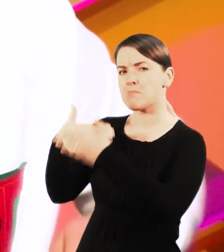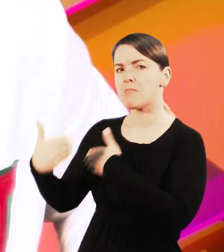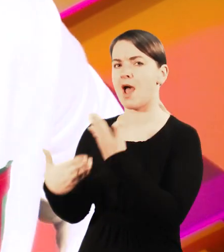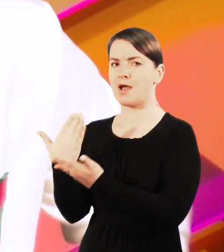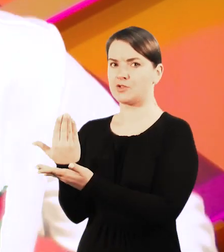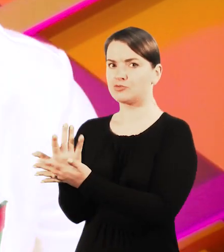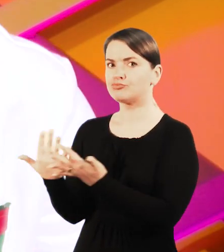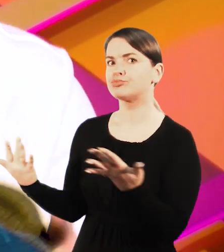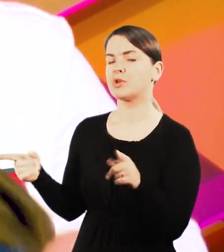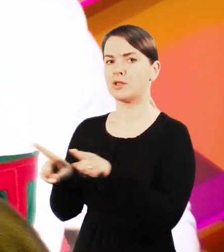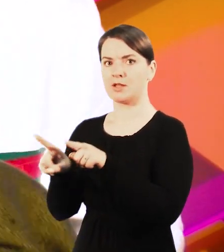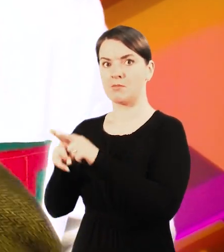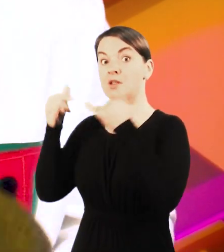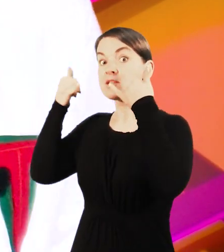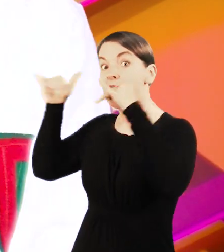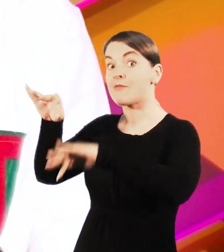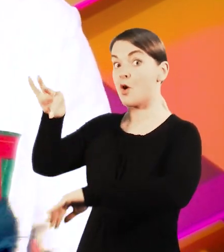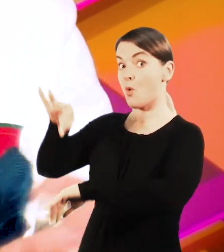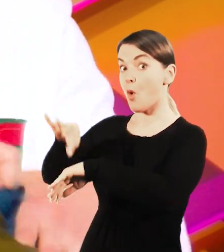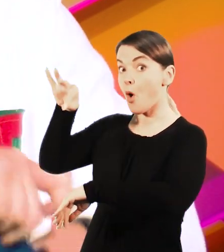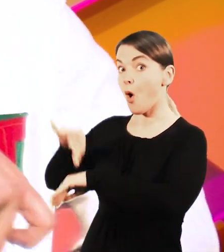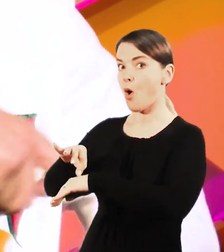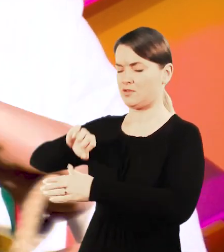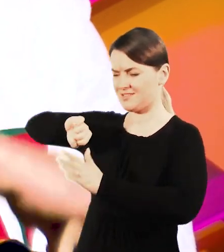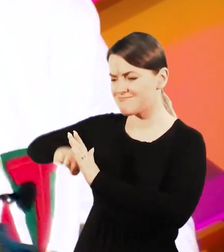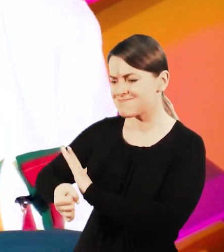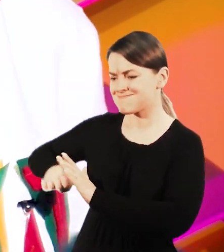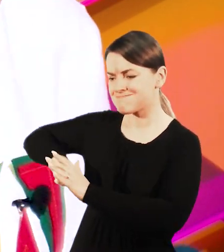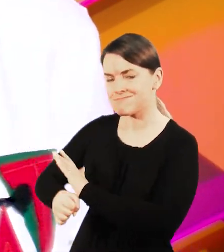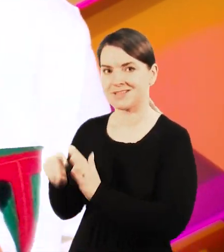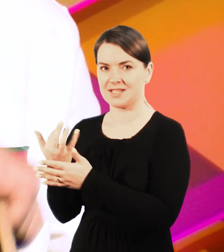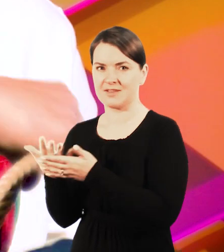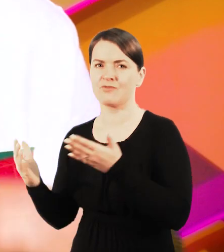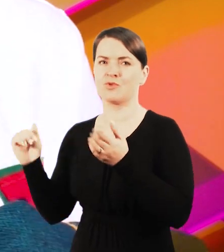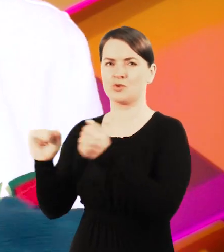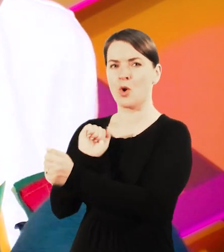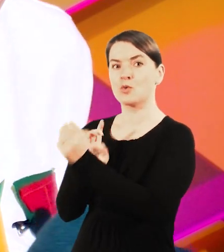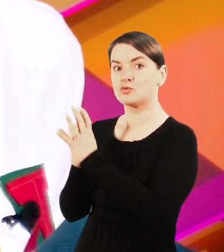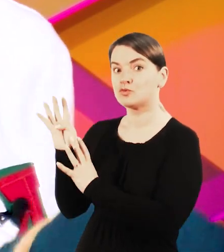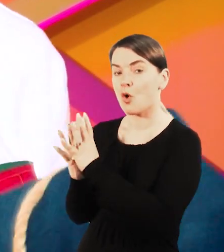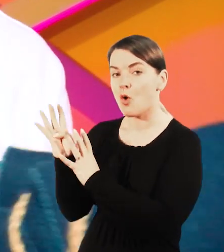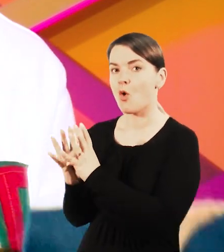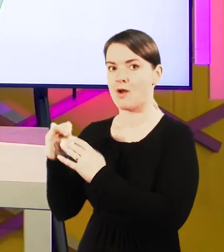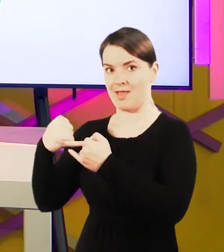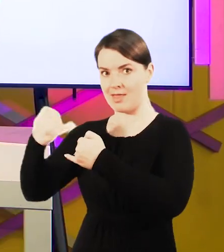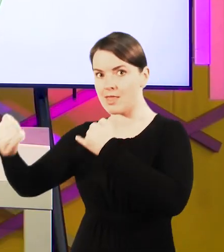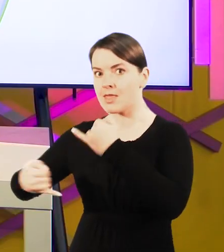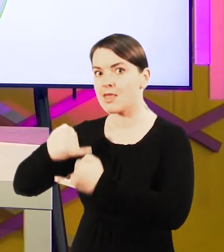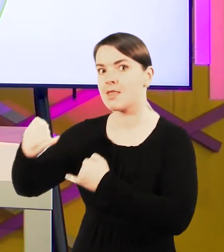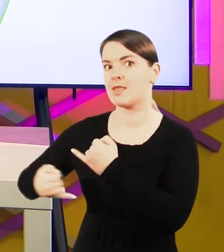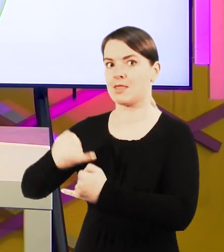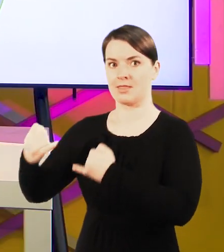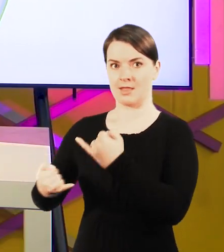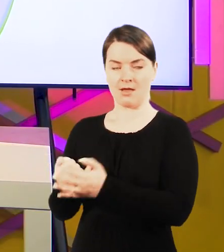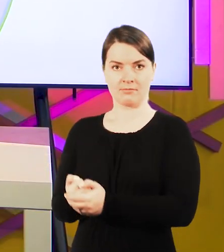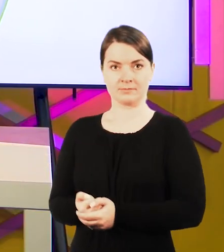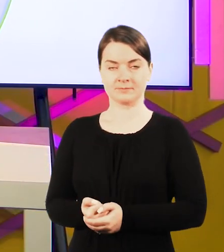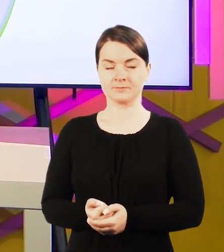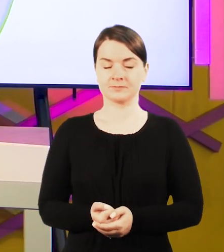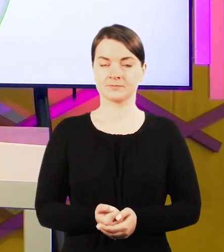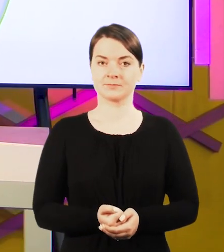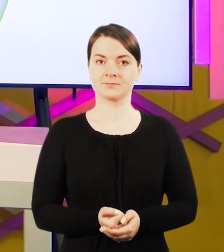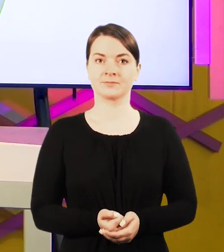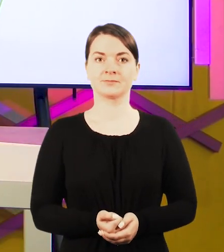iš skudurų arba iš karvės odos prikimštos įvairiausių šiaudų, virvių, ko tik